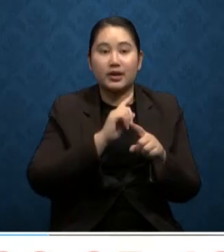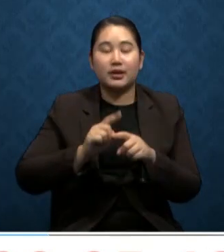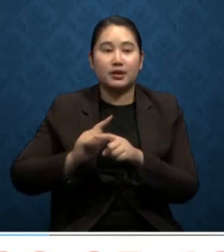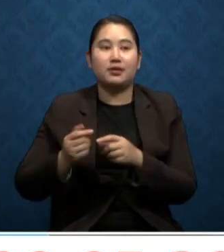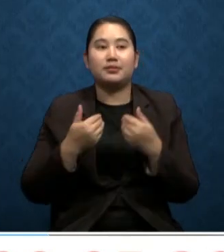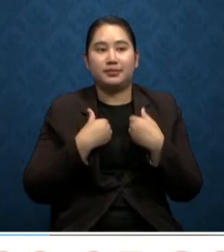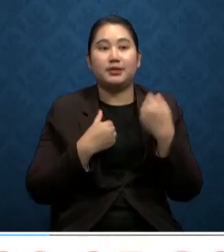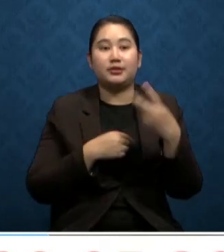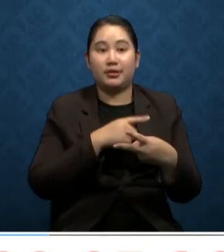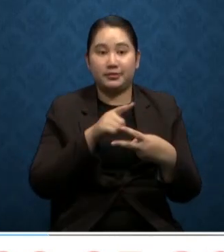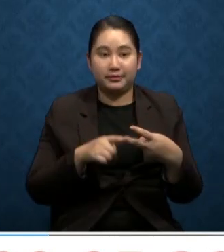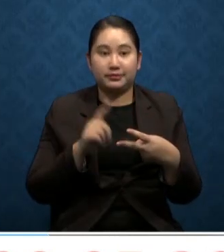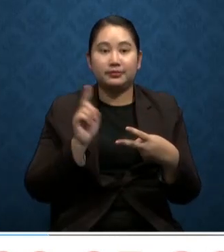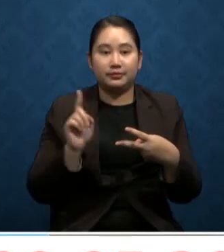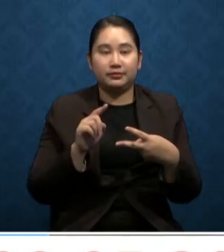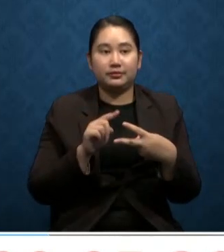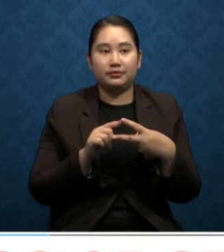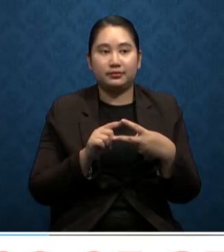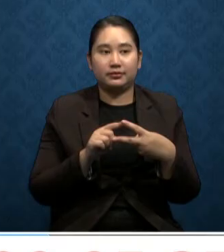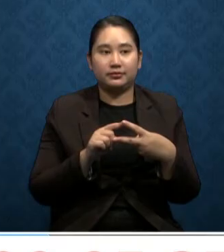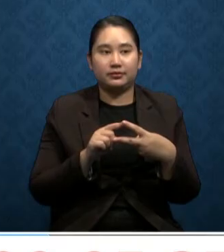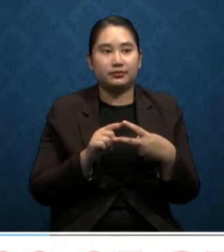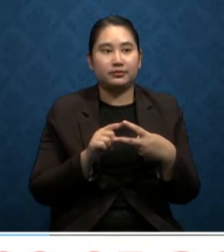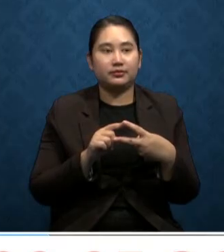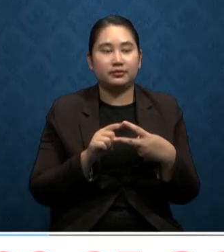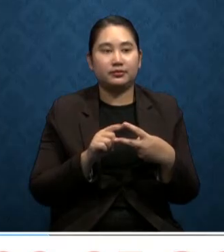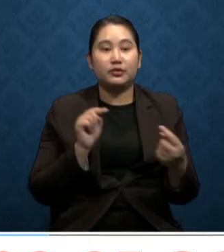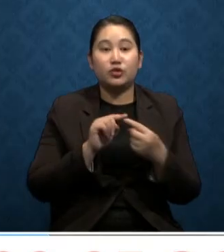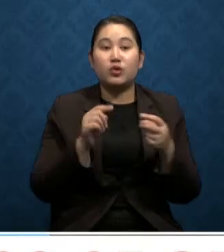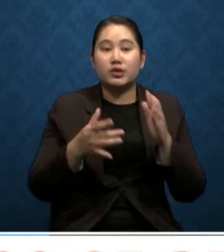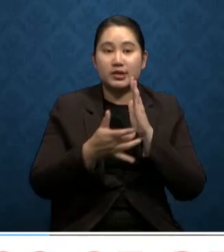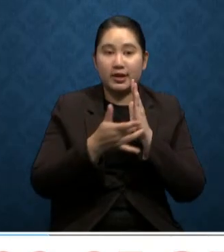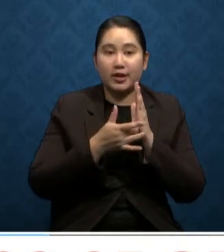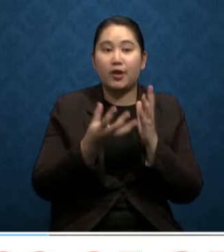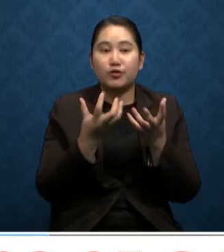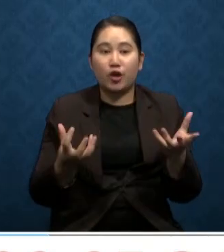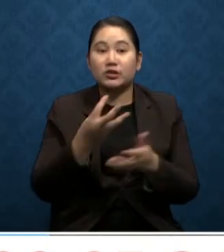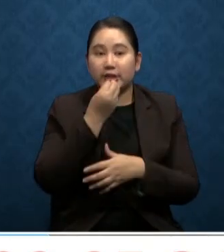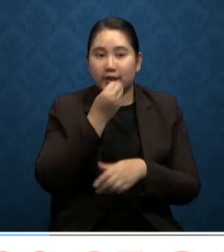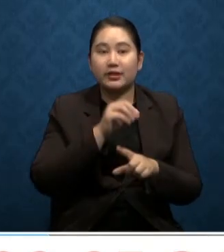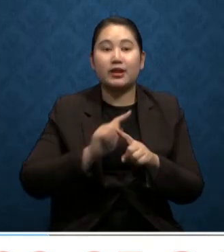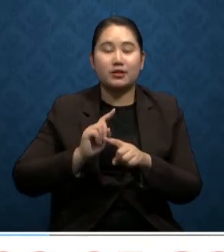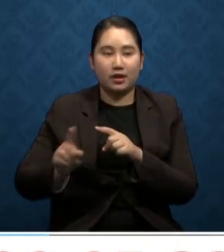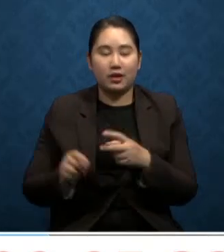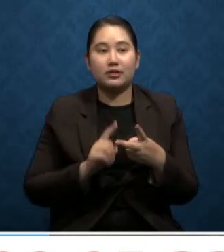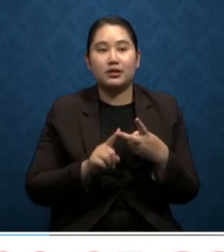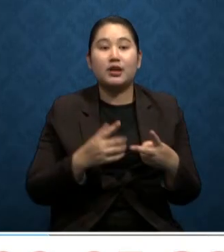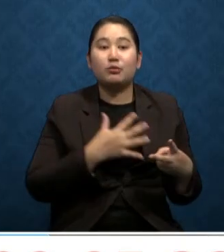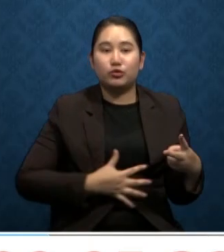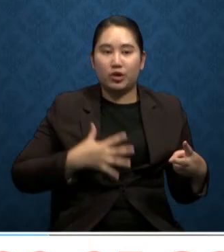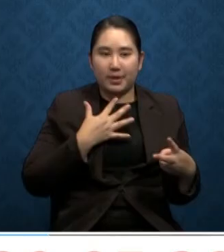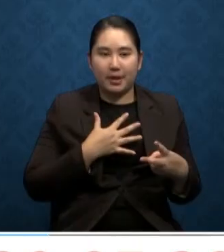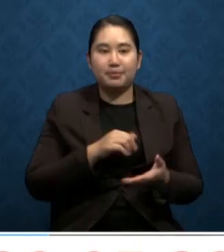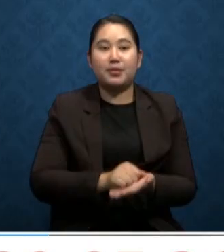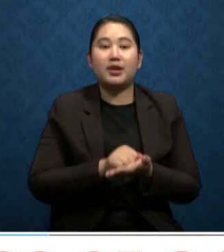เรื่องใหญ่ๆก็คือเรื่องของงานด้าน Food Technologyหรือด้านอาหารกับงานด้านสุขภาพ